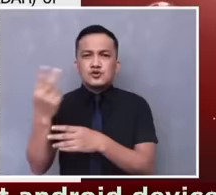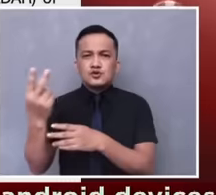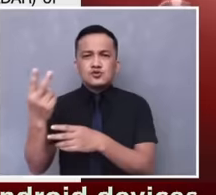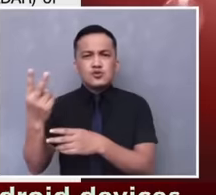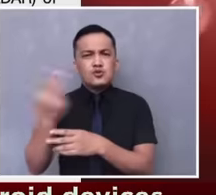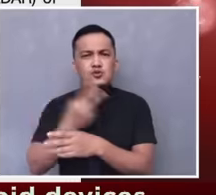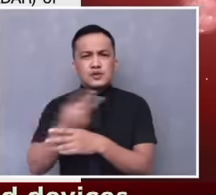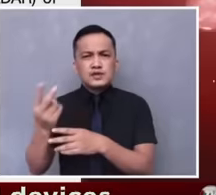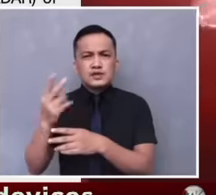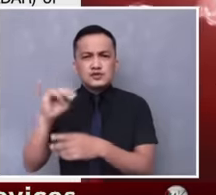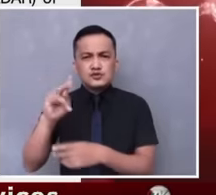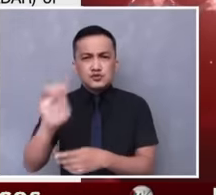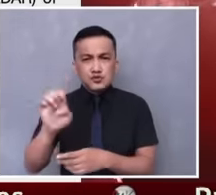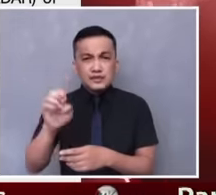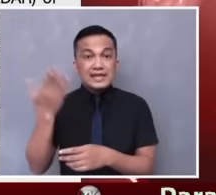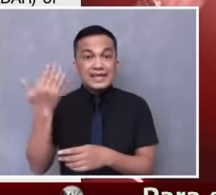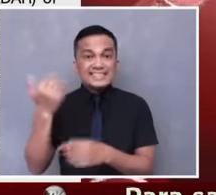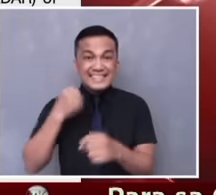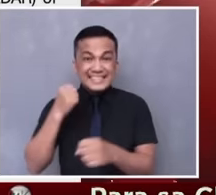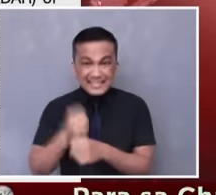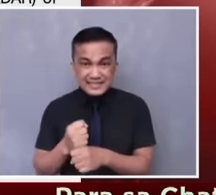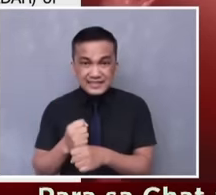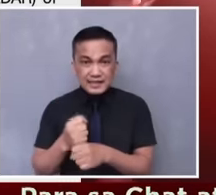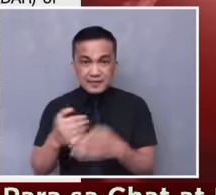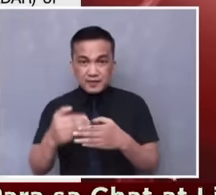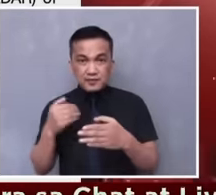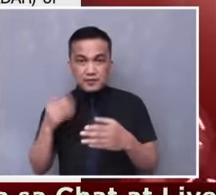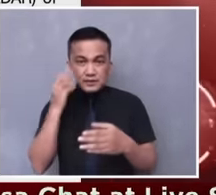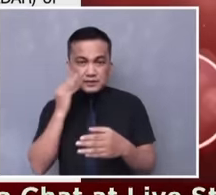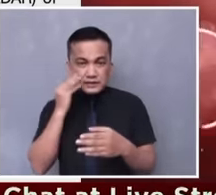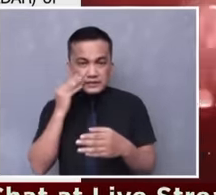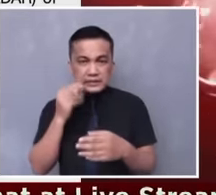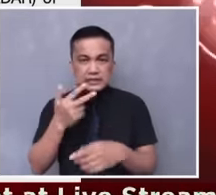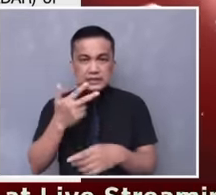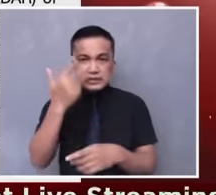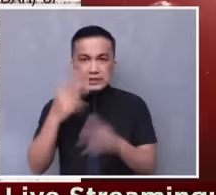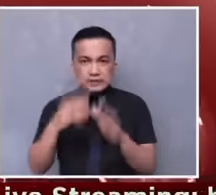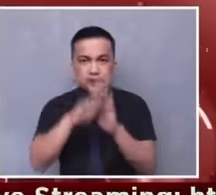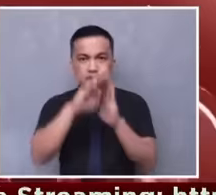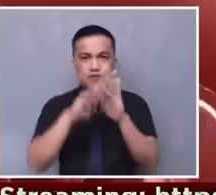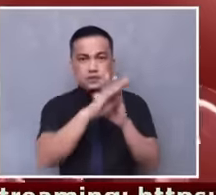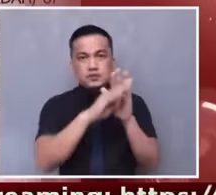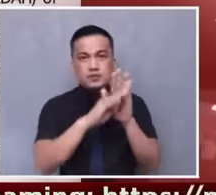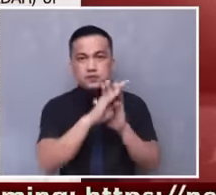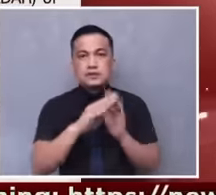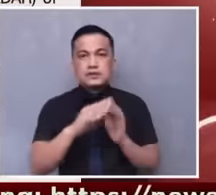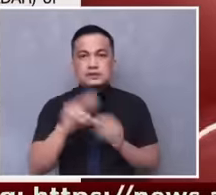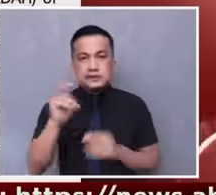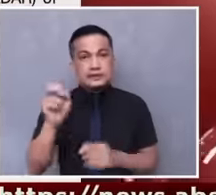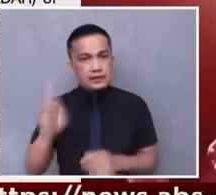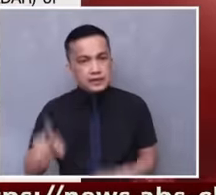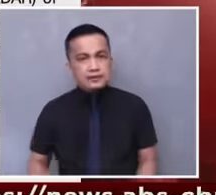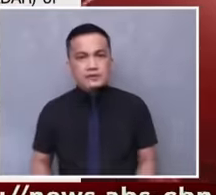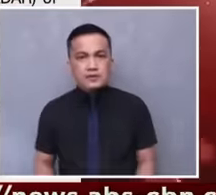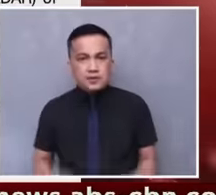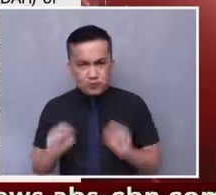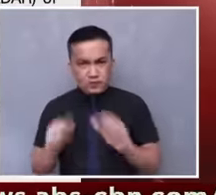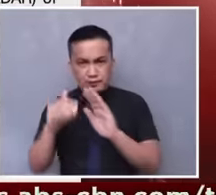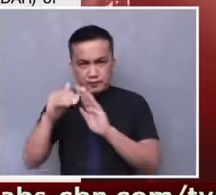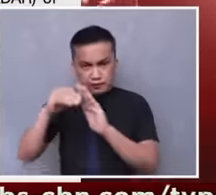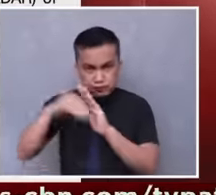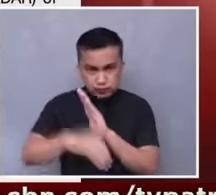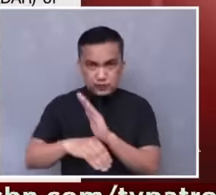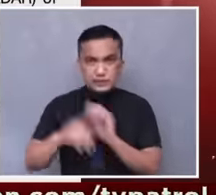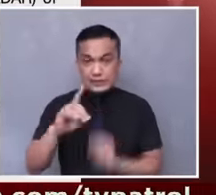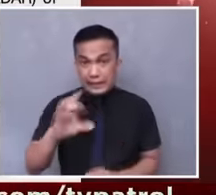isang taon, bago pa maranasan ang tatlong malalaking surge sa NCR. Posible pa itong bumaba sa 100